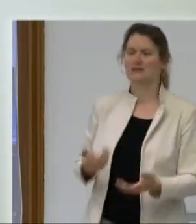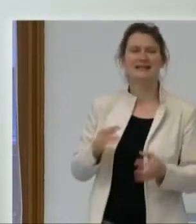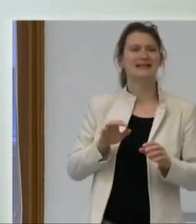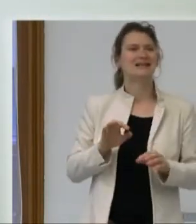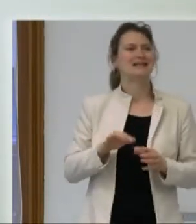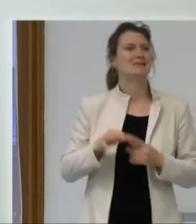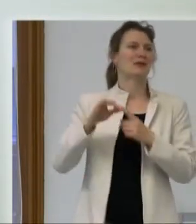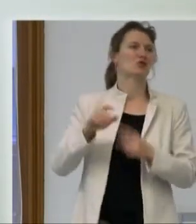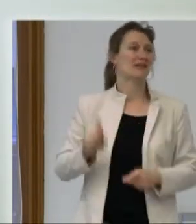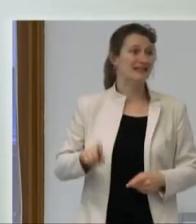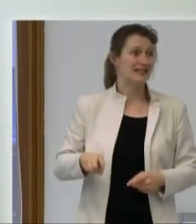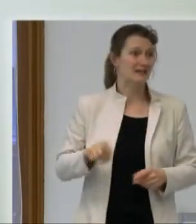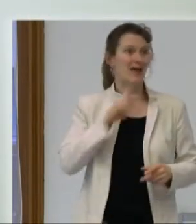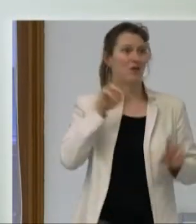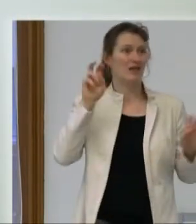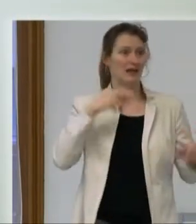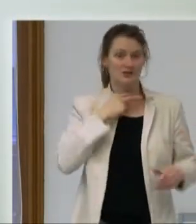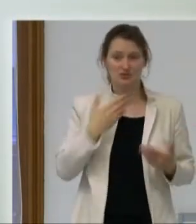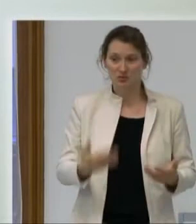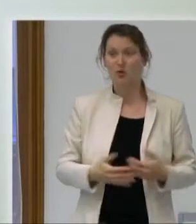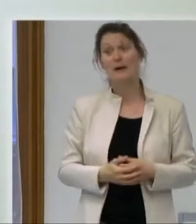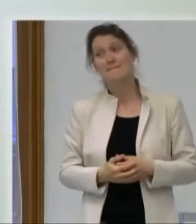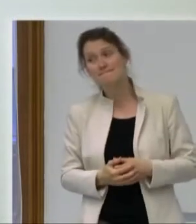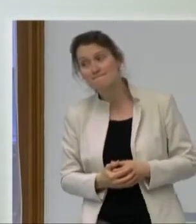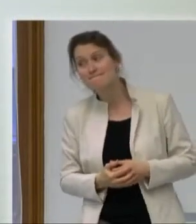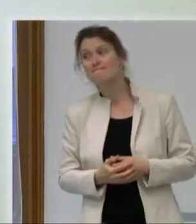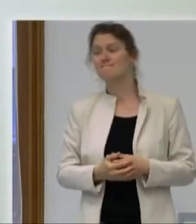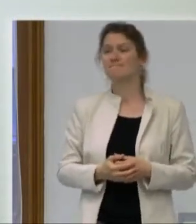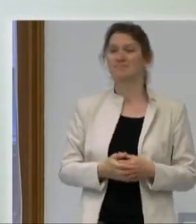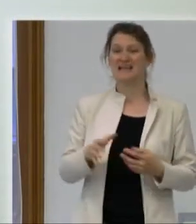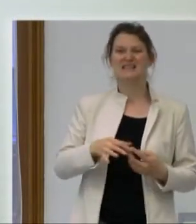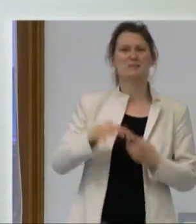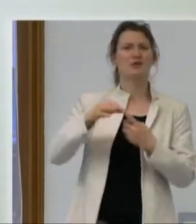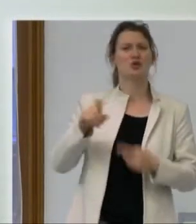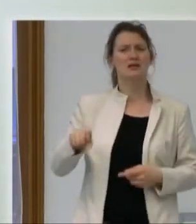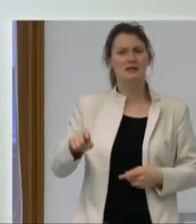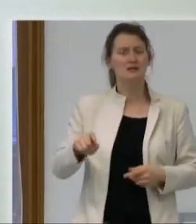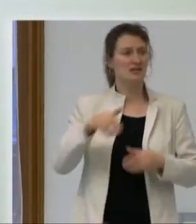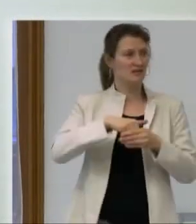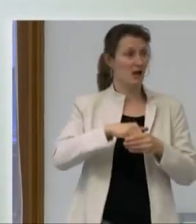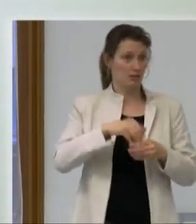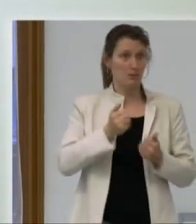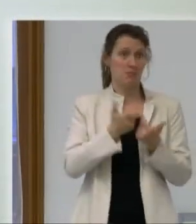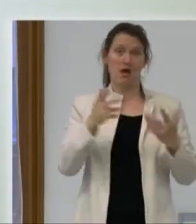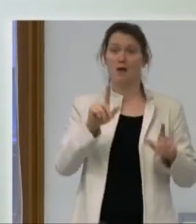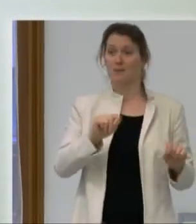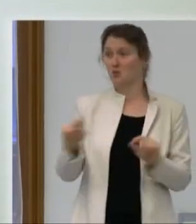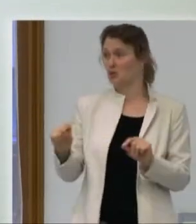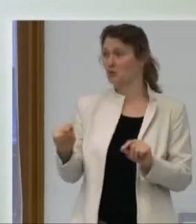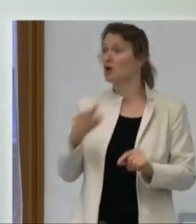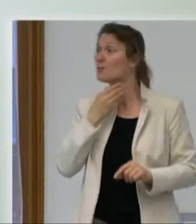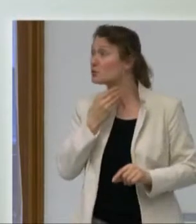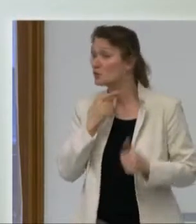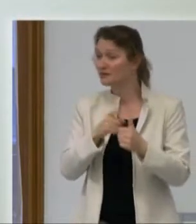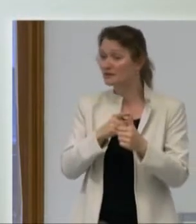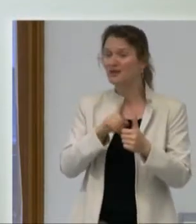Needs eben. Hier muss man aber ganz auch dazu sagen, dass Special Needs ja mehrere Bedeutungen hat und neben dem Bedürfnis gibt es auch den